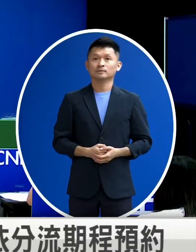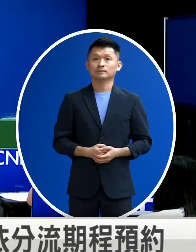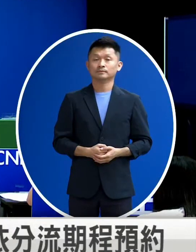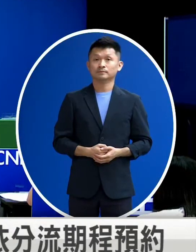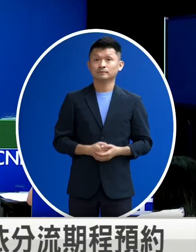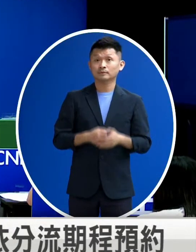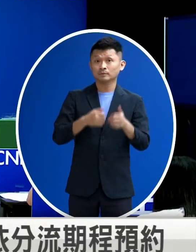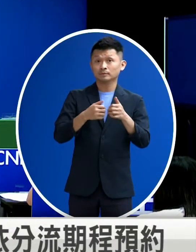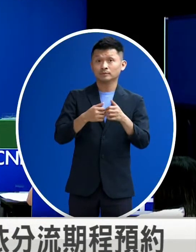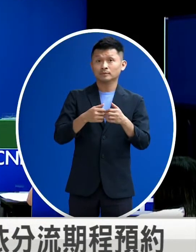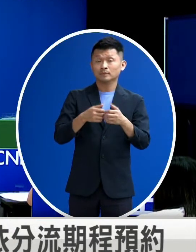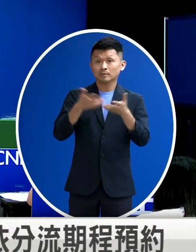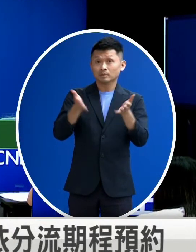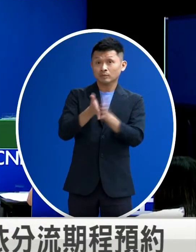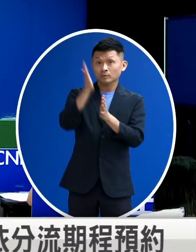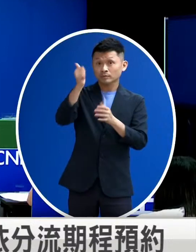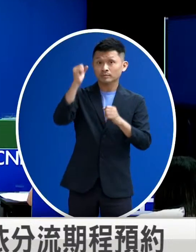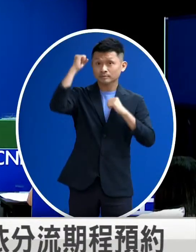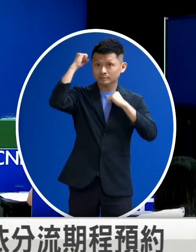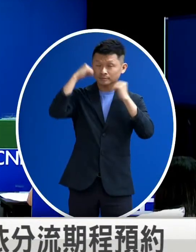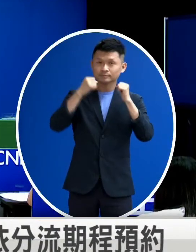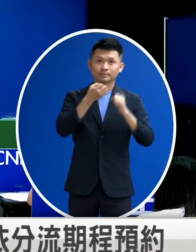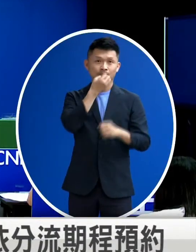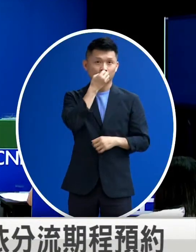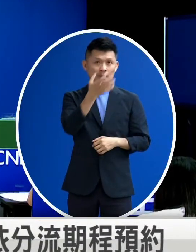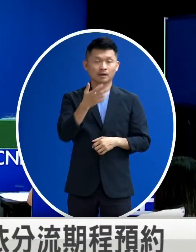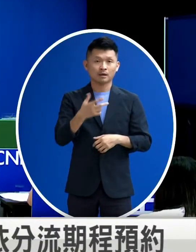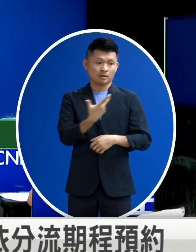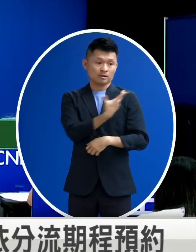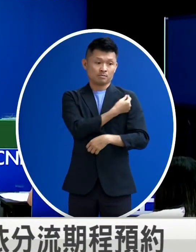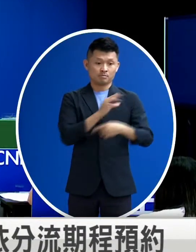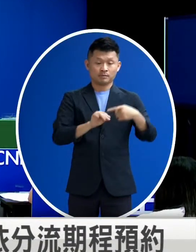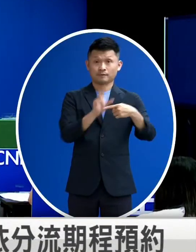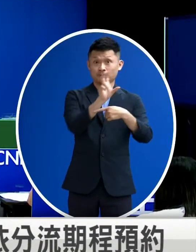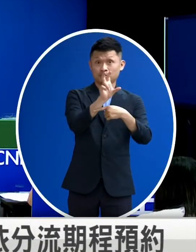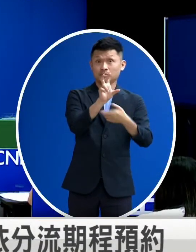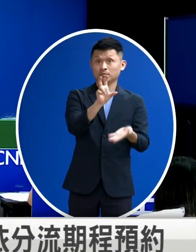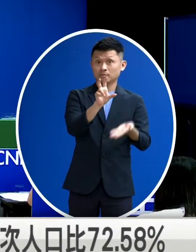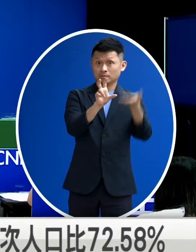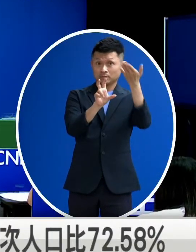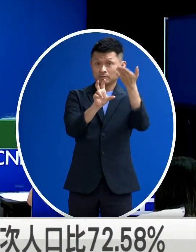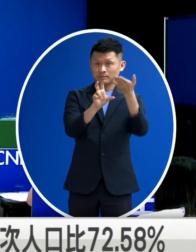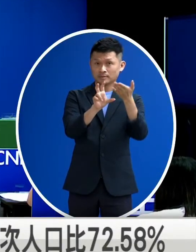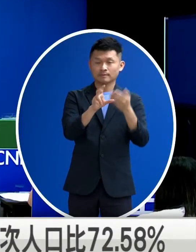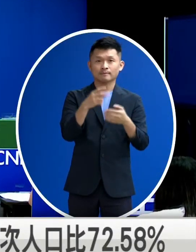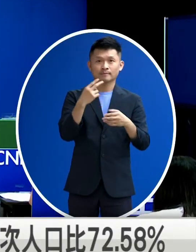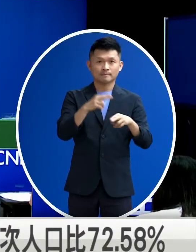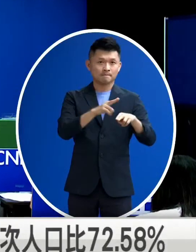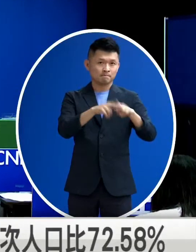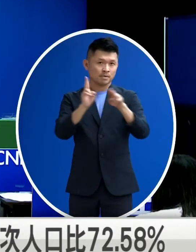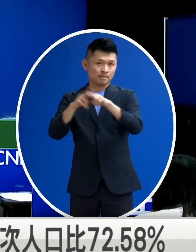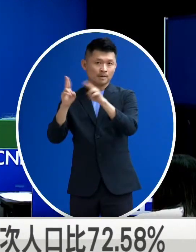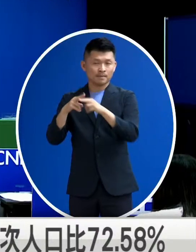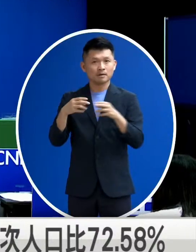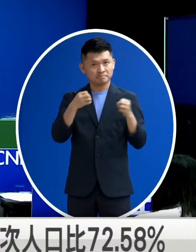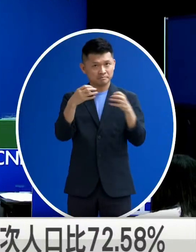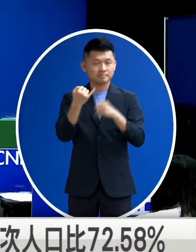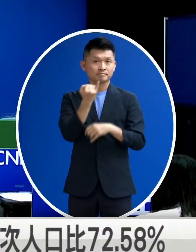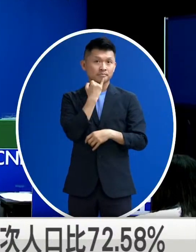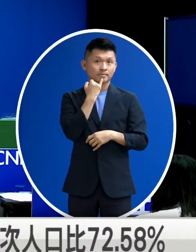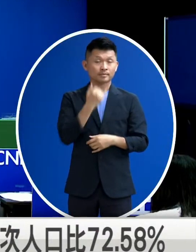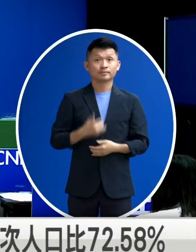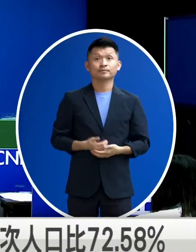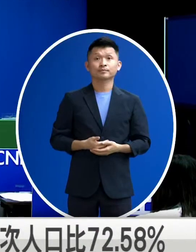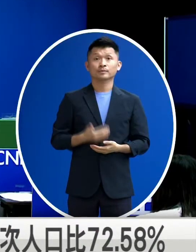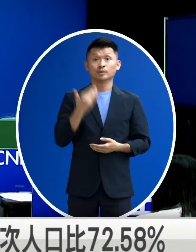请。 庄副好，想请教部长，早上有提到疫苗的覆盖率七成以上就有机会全数讨论解禁的措施，那想请教如果达